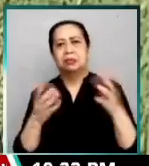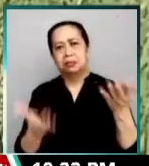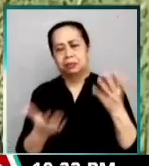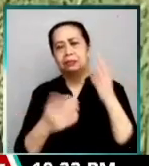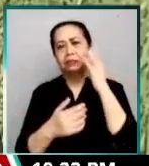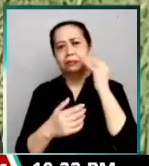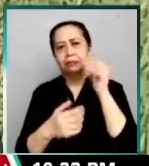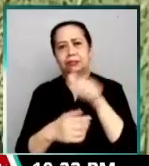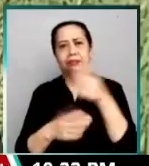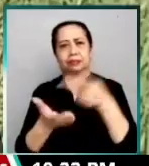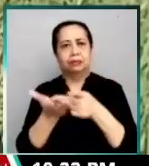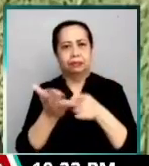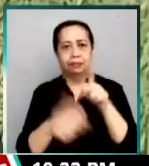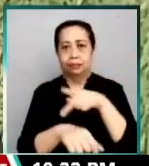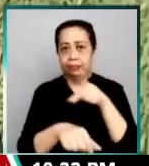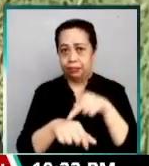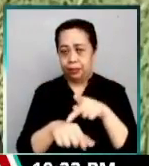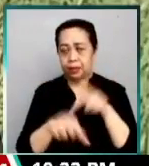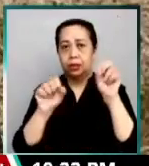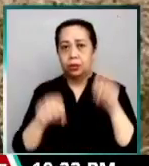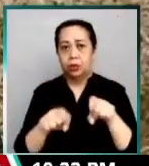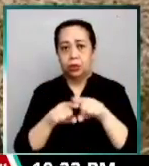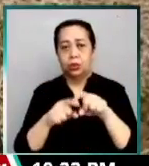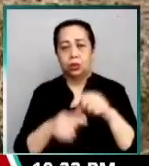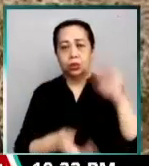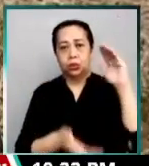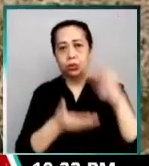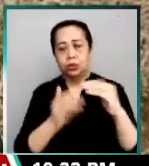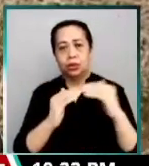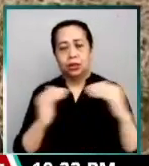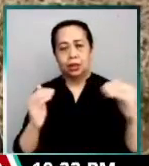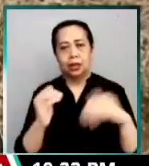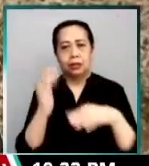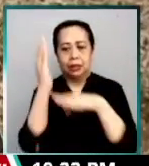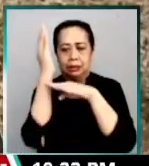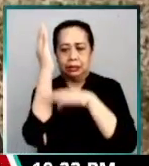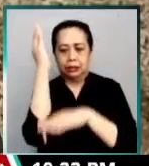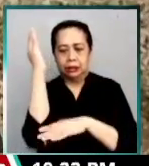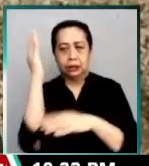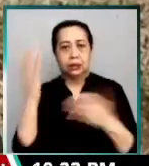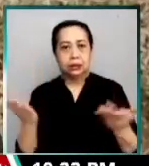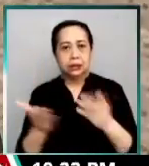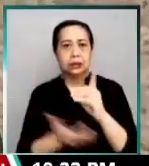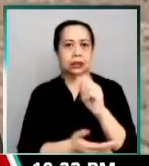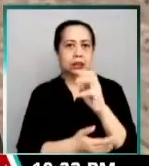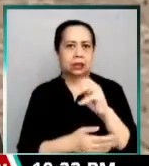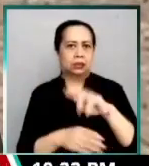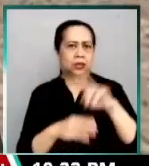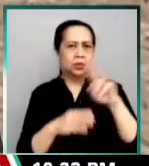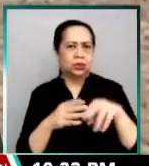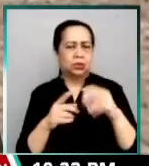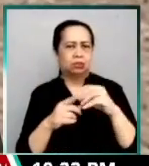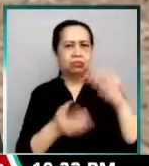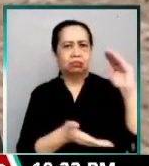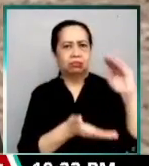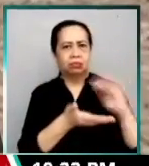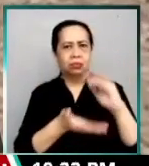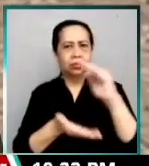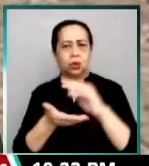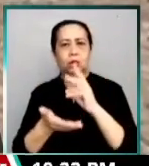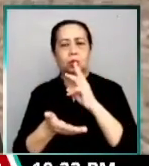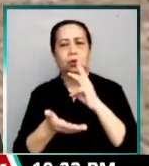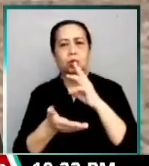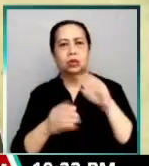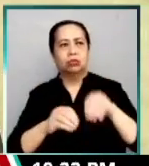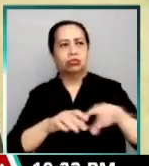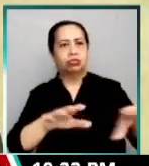bansa. Pwede rin daw itong magpababa sa level ng tubig sa mga dam na magre-resulta sa pagbawas ng tubig sa mga irigasyon